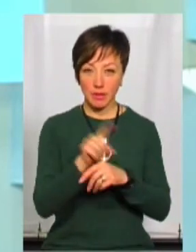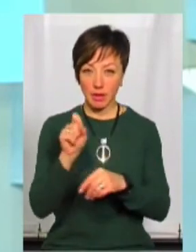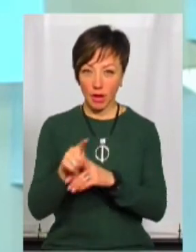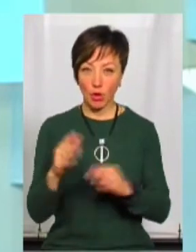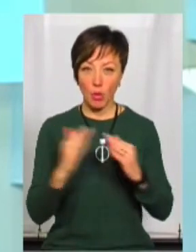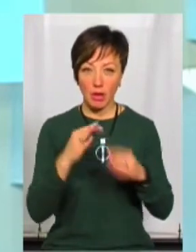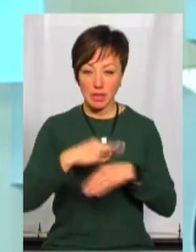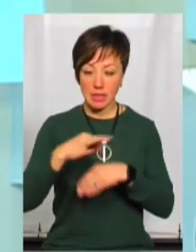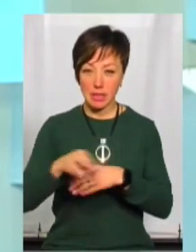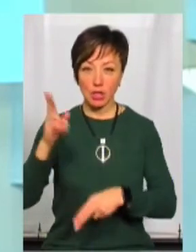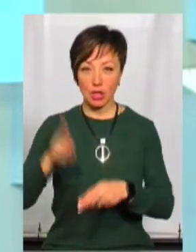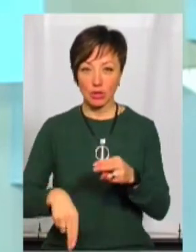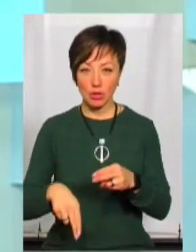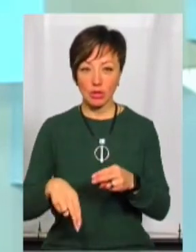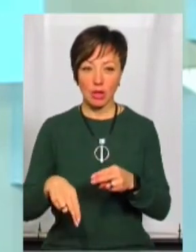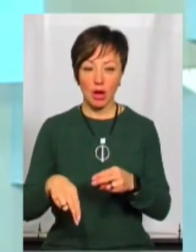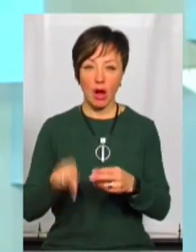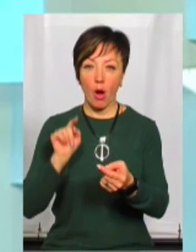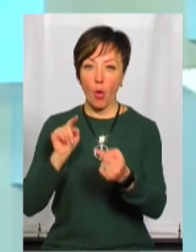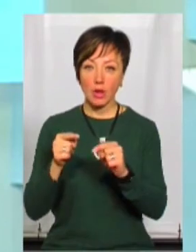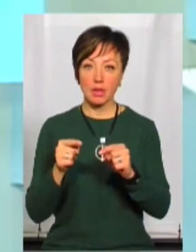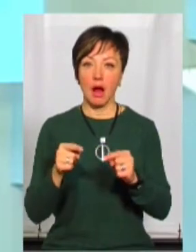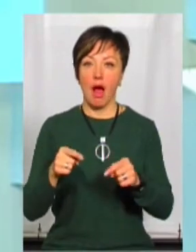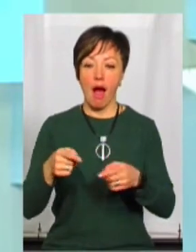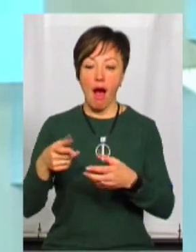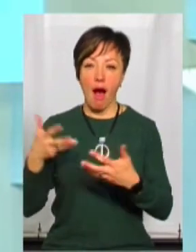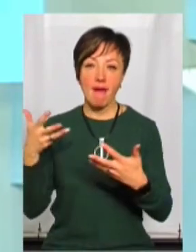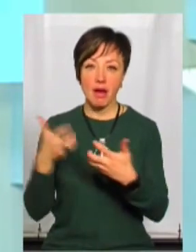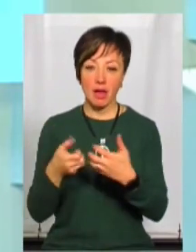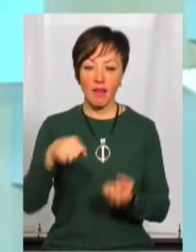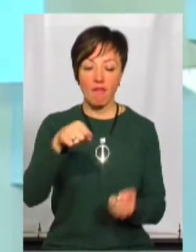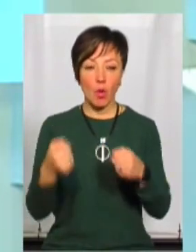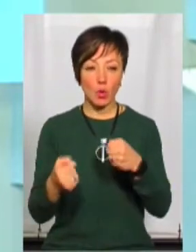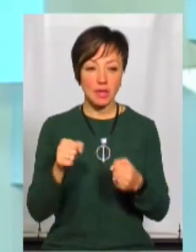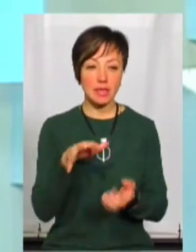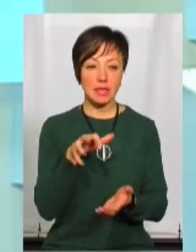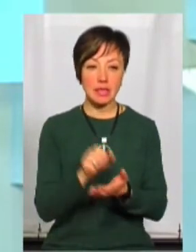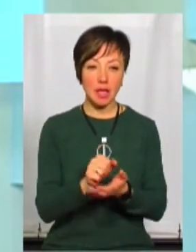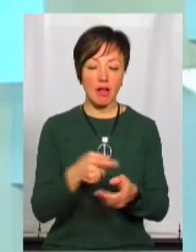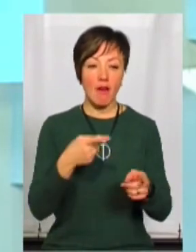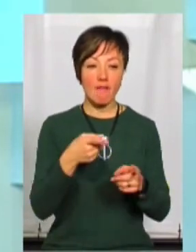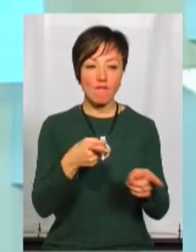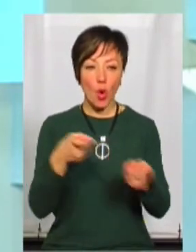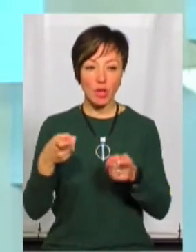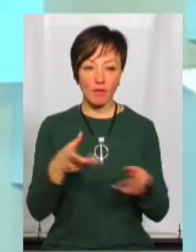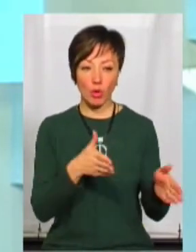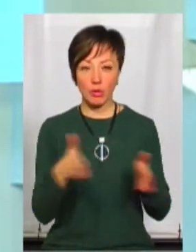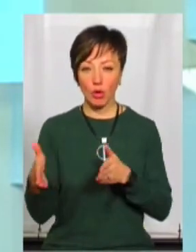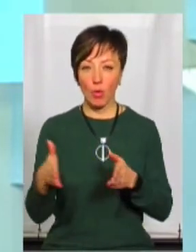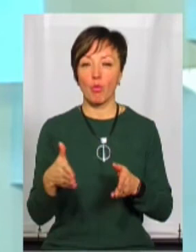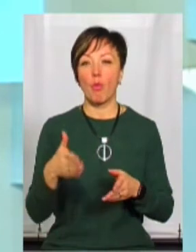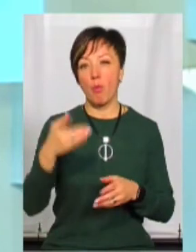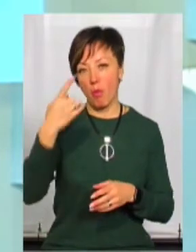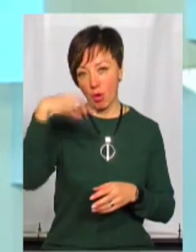домашньому насильству, закінчуючи контраварійне водіння, а також заняття з вогневої підготовки. Тому що поліцейські офіцери